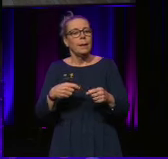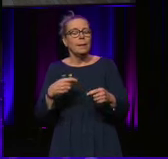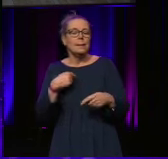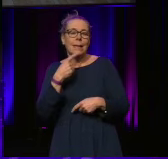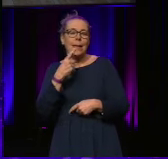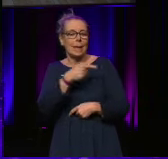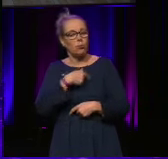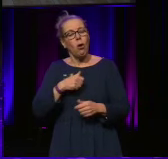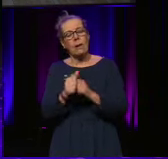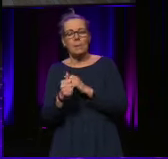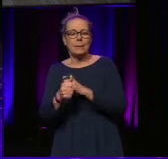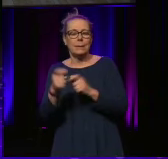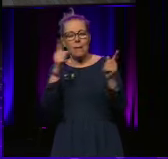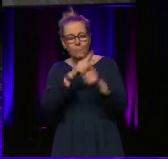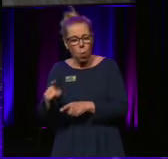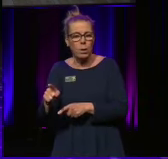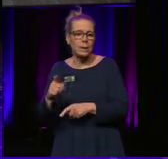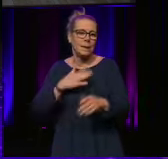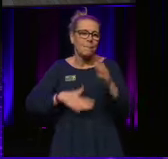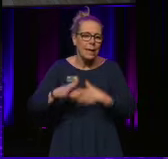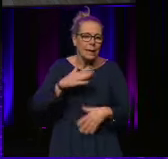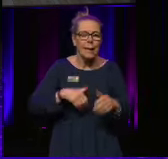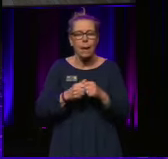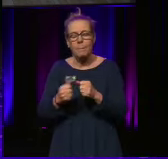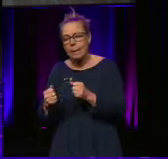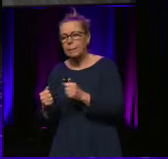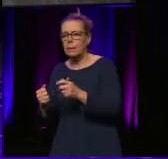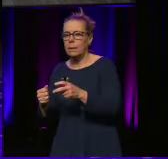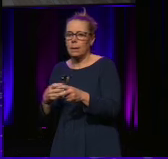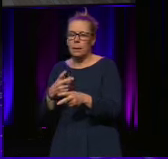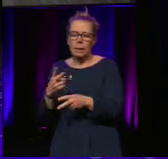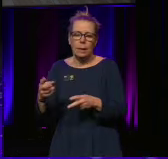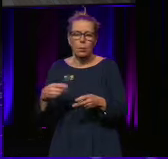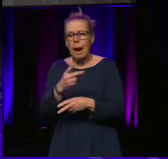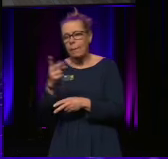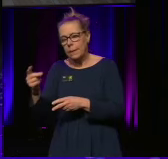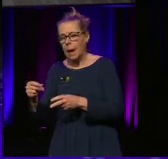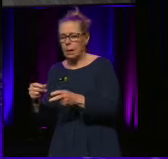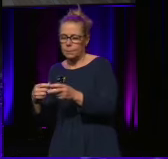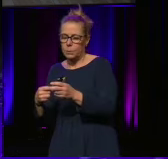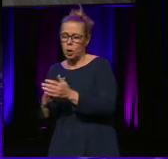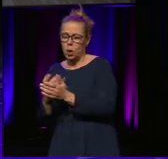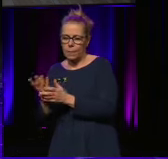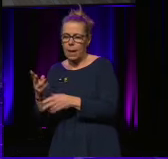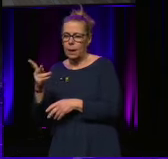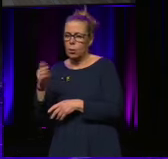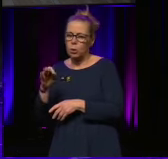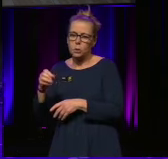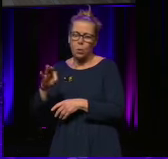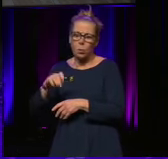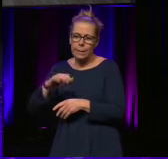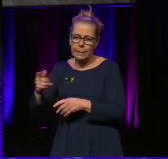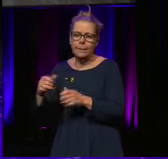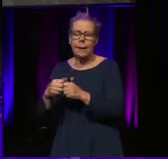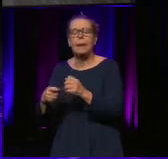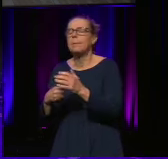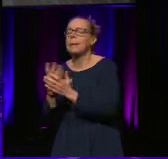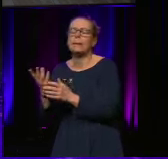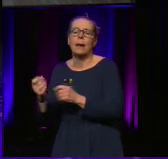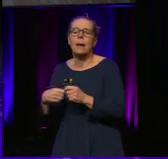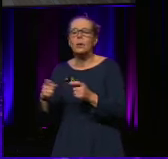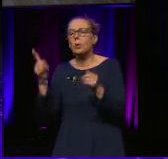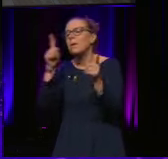rena oförstörda folkviljan, medan eliterna och kosmopoliterna och allt vad det kallas på något sätt är folk eller media eller vad det nu är